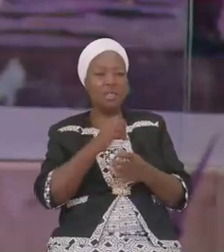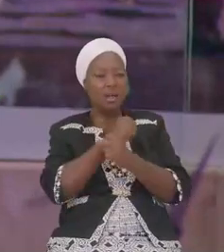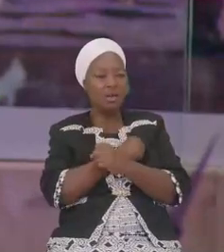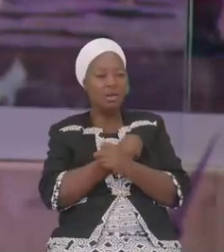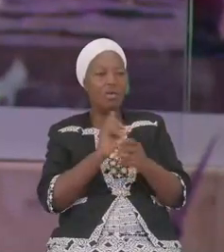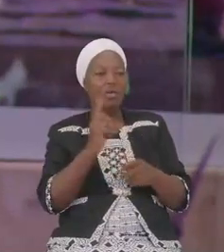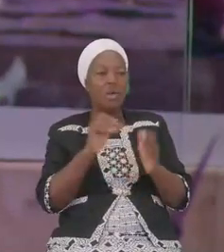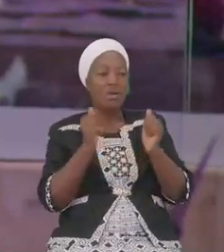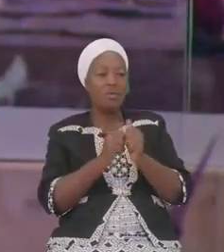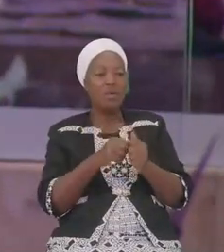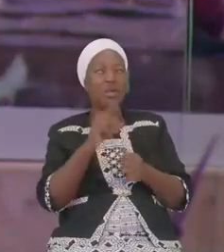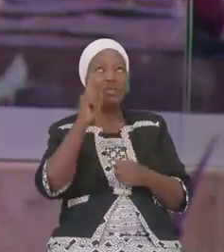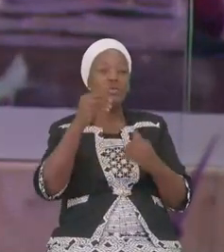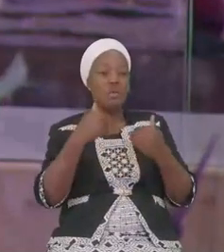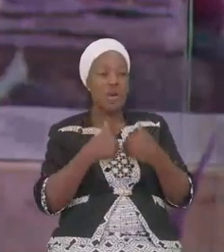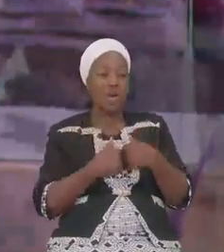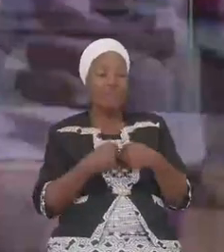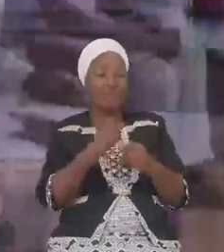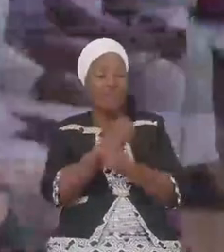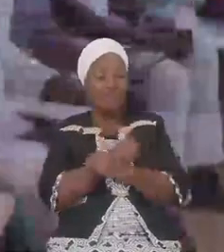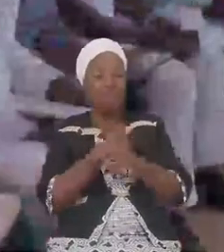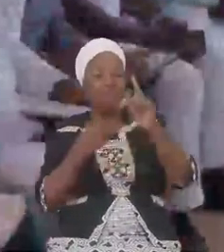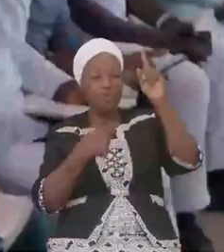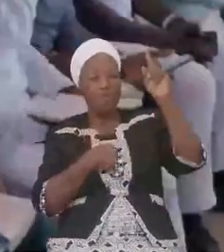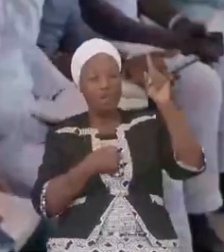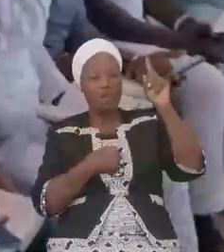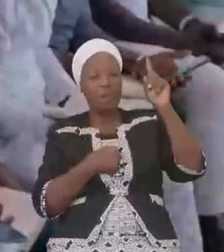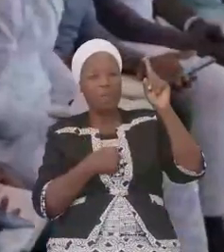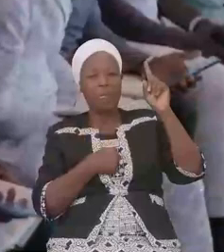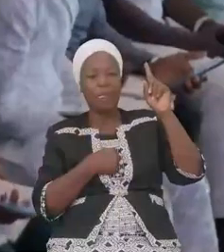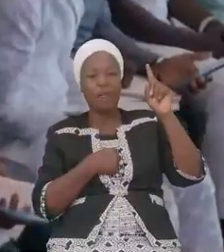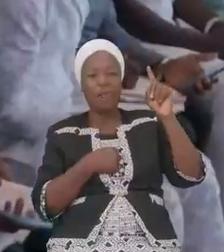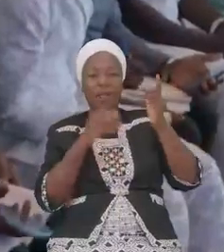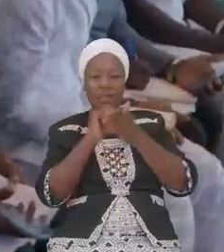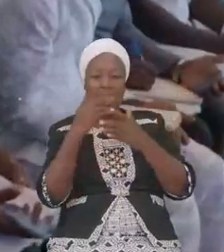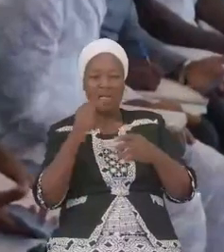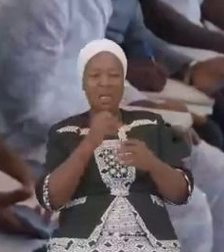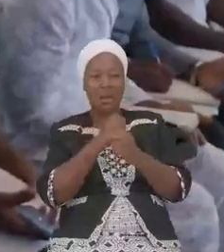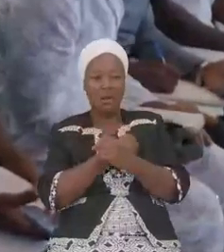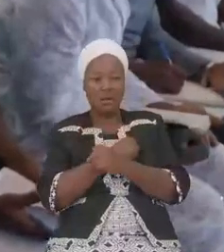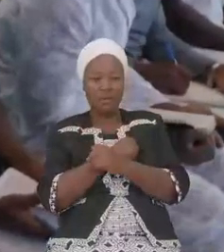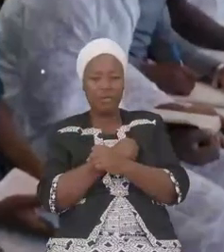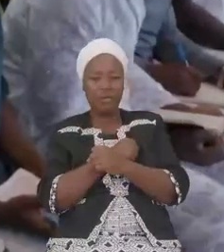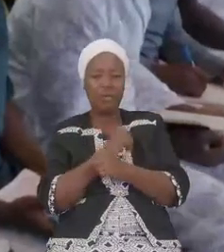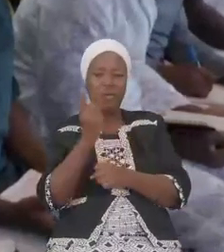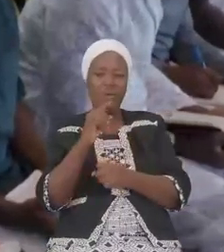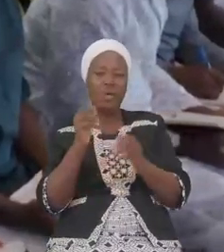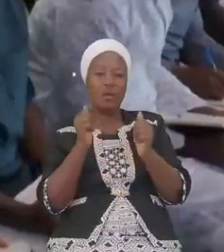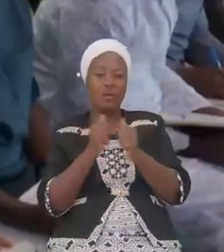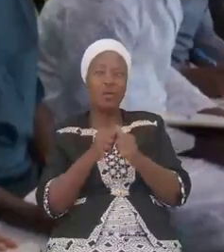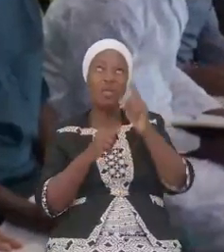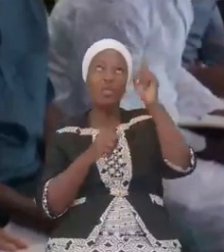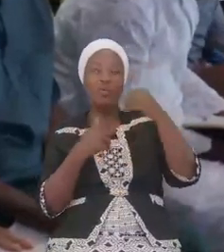et je le leur ferai connaître, afin que l'amour dont tu m'as aimé soit en eux. Afin